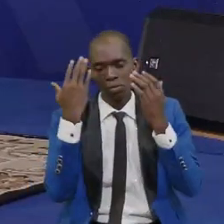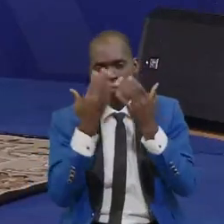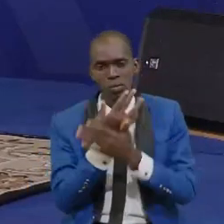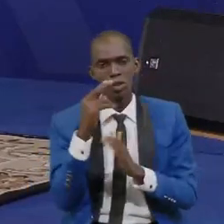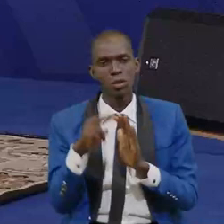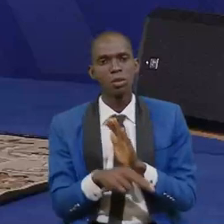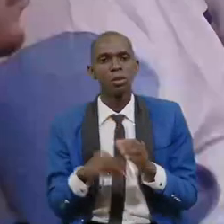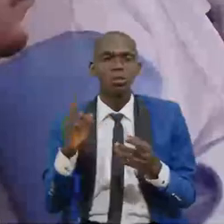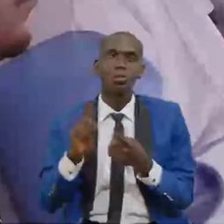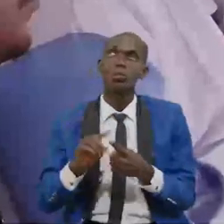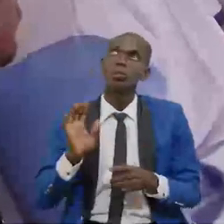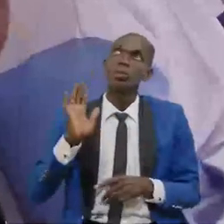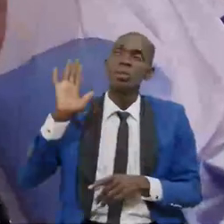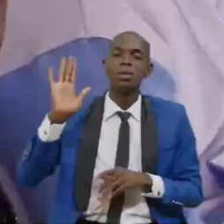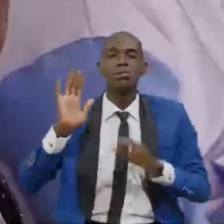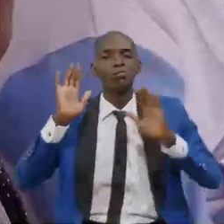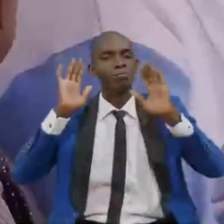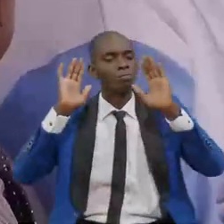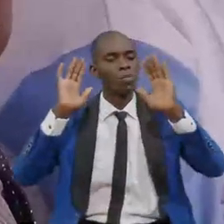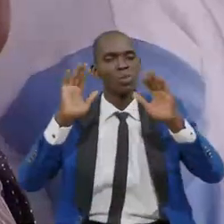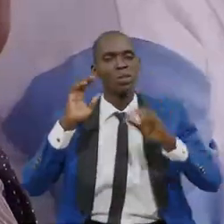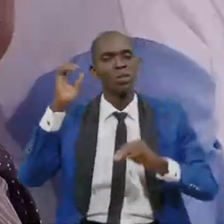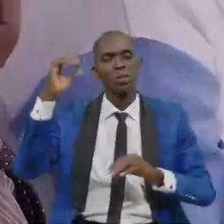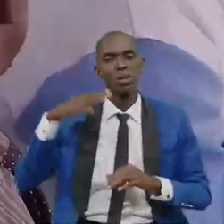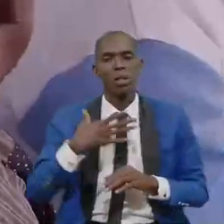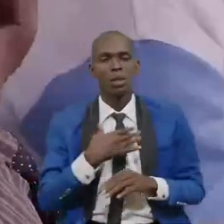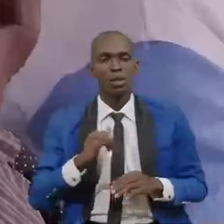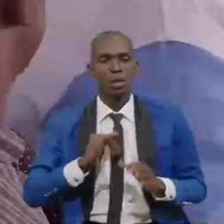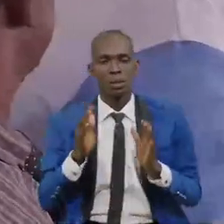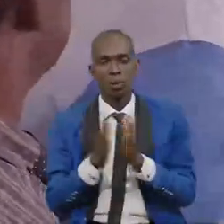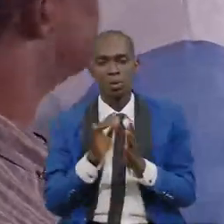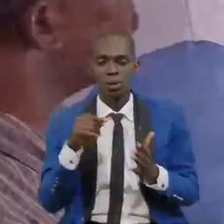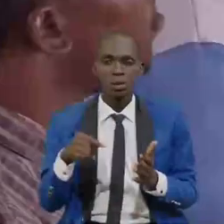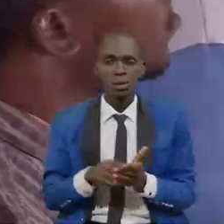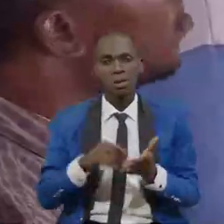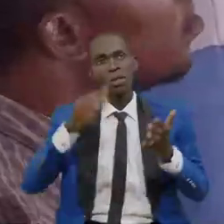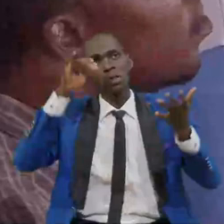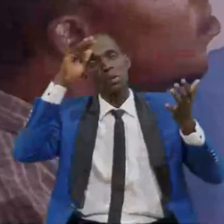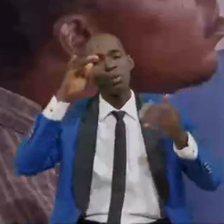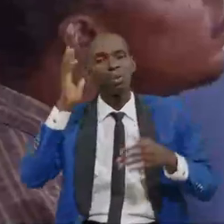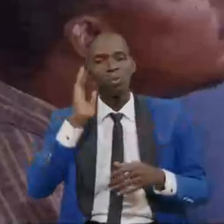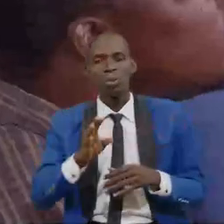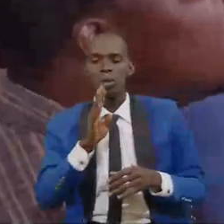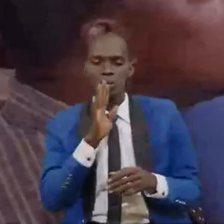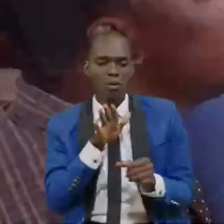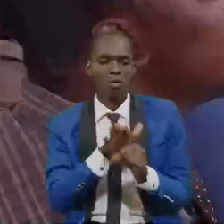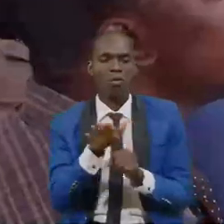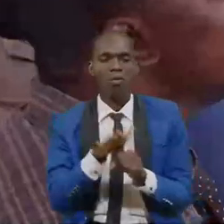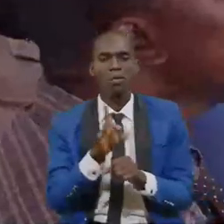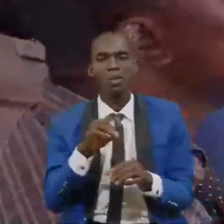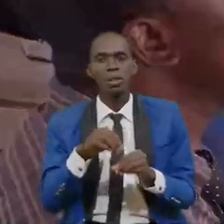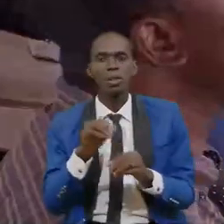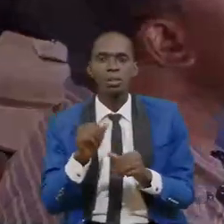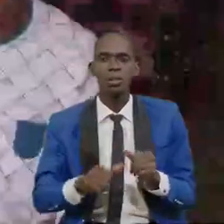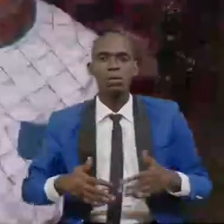des ténèbres à son admirable lumière. Et je prie que ces attentes soient accomplies dans